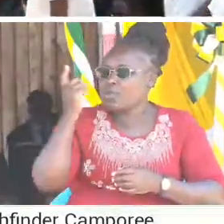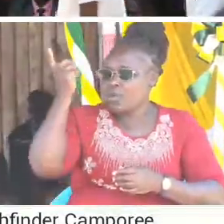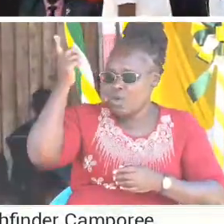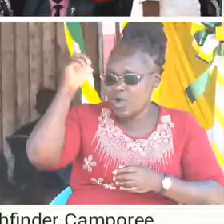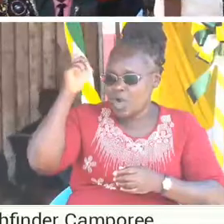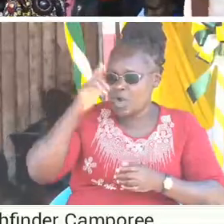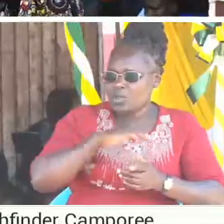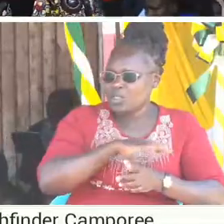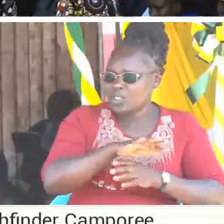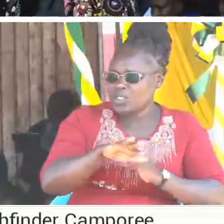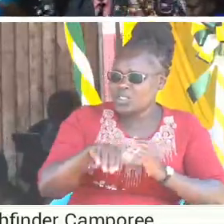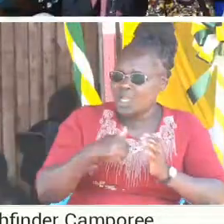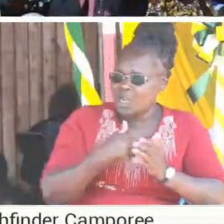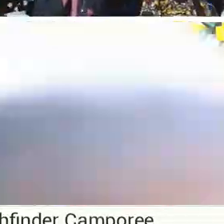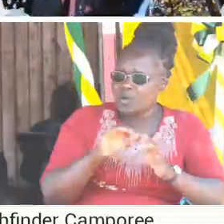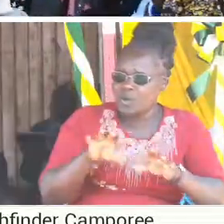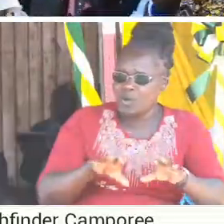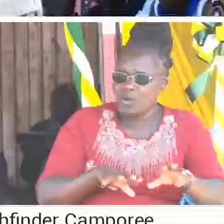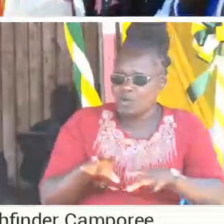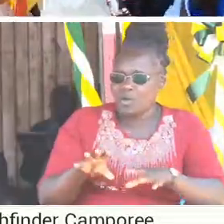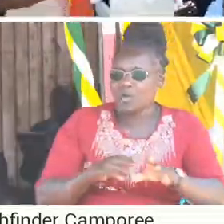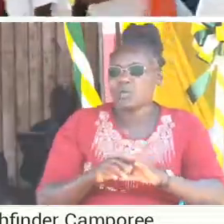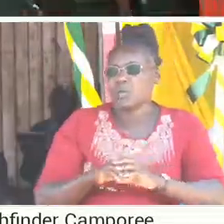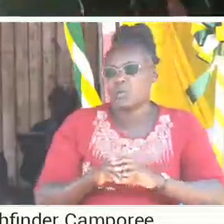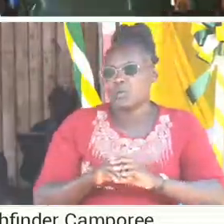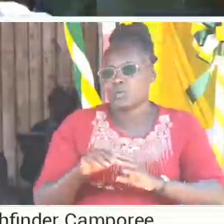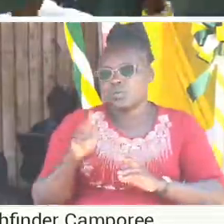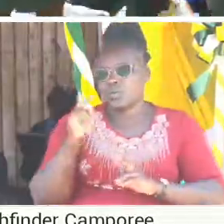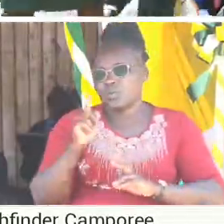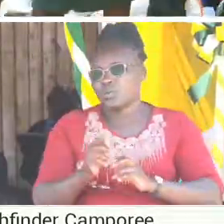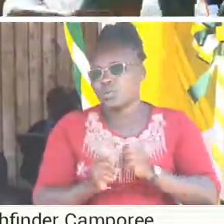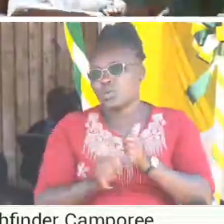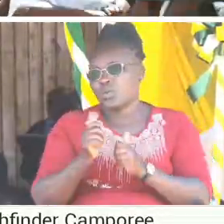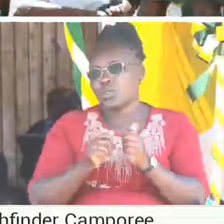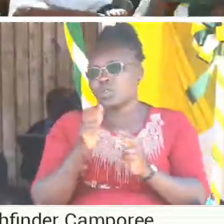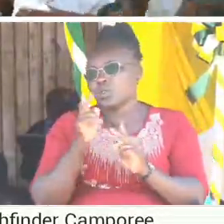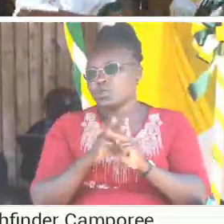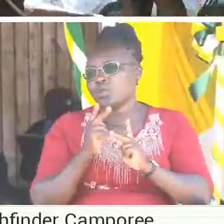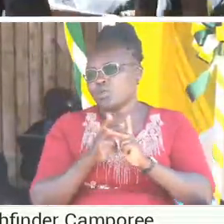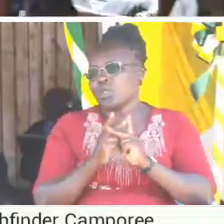unaofuga. Hata kondoo wako unaofuga. Neno la Bwana linasema